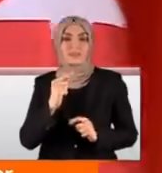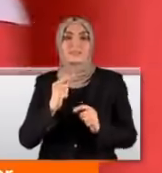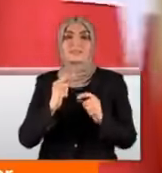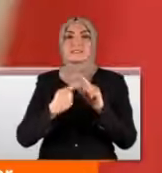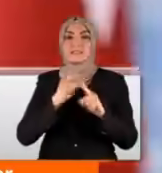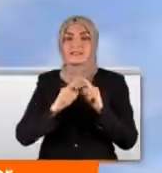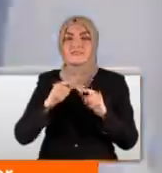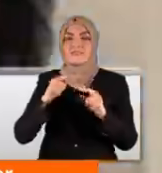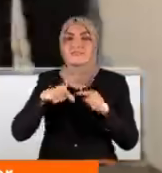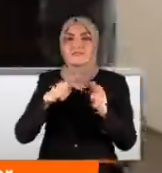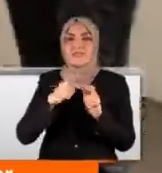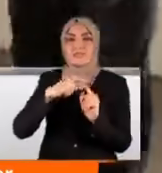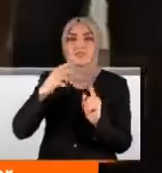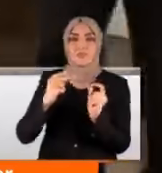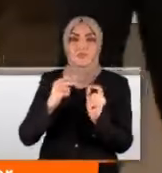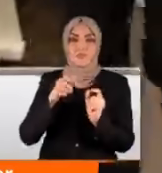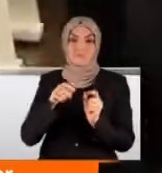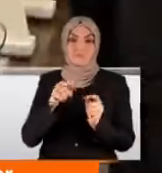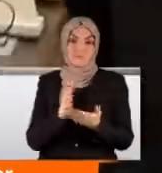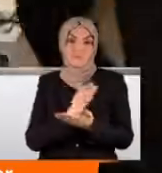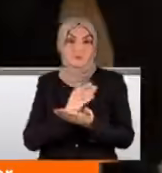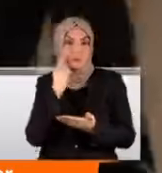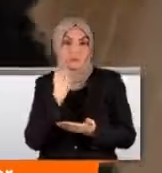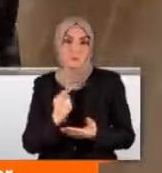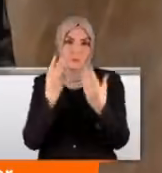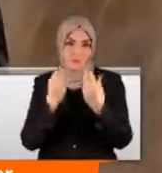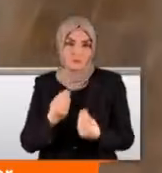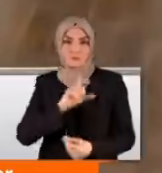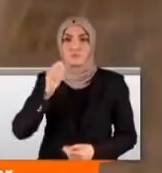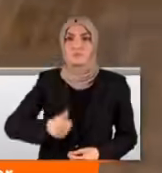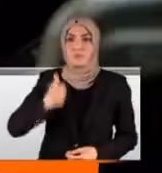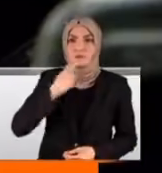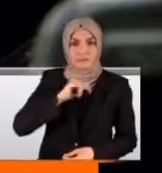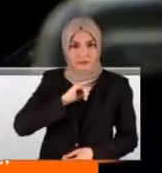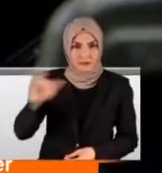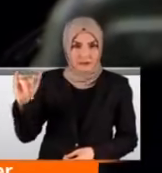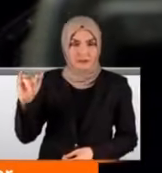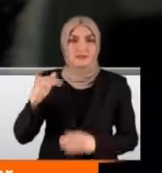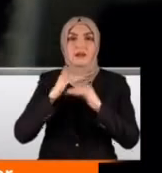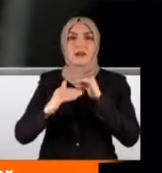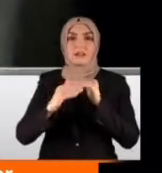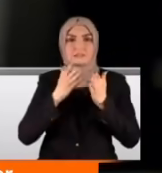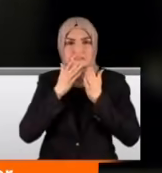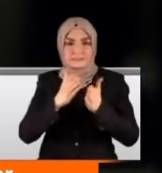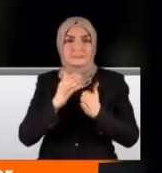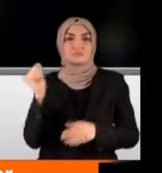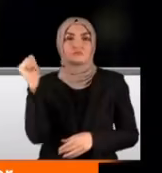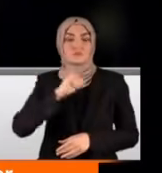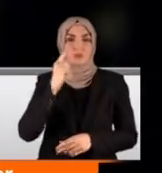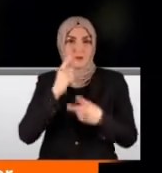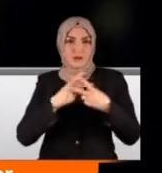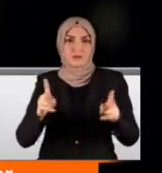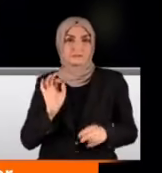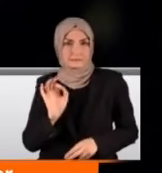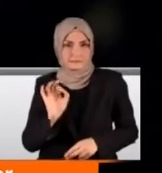Kılıçdaroğlu ve dönemin CHP may-x hakkında cumhurbaşkanına hakaret halkı kin ve düşmanlığa alenen tahrik ve aşağılama